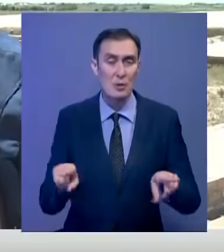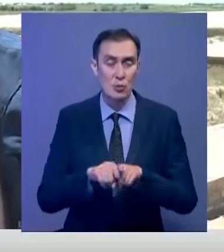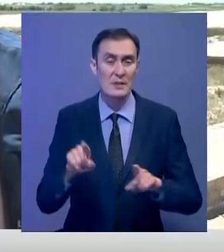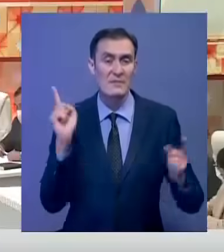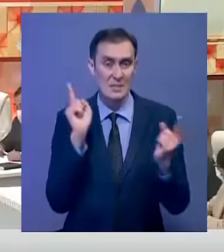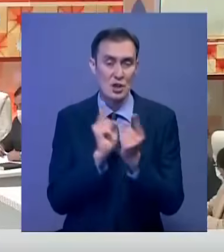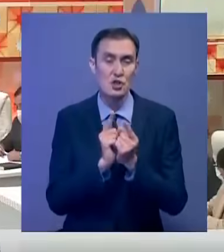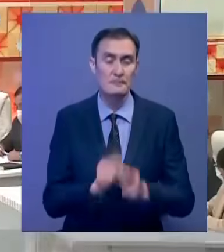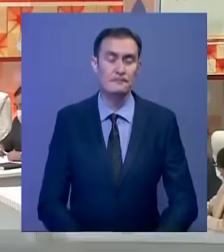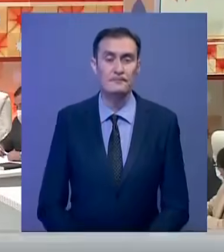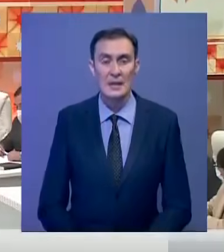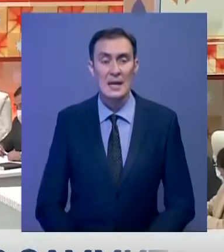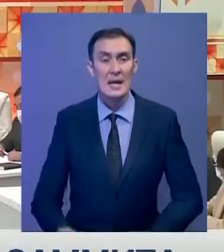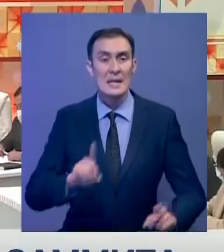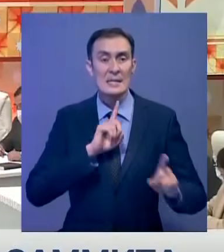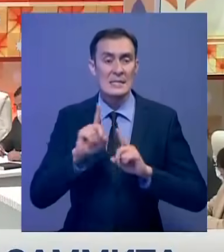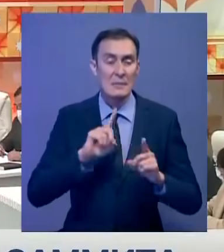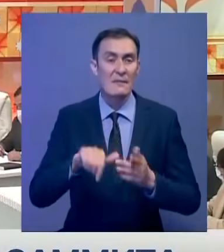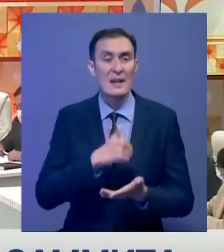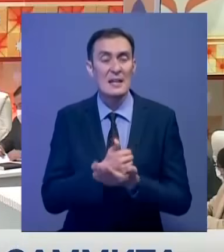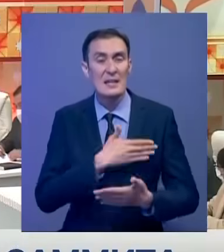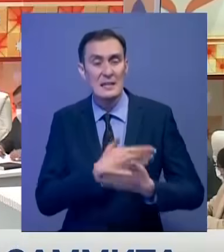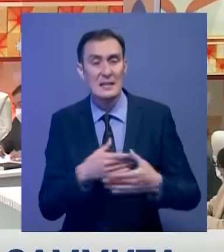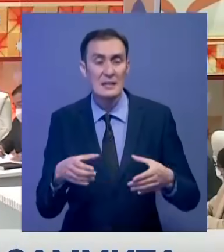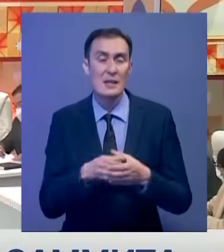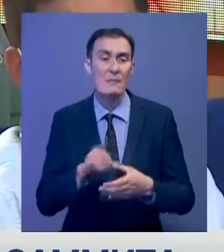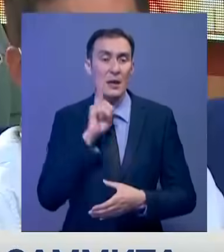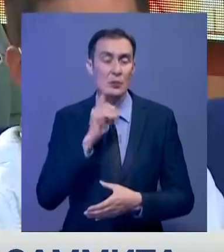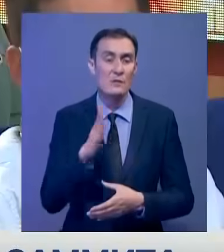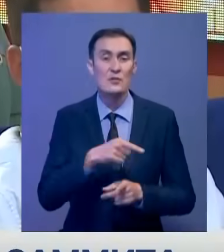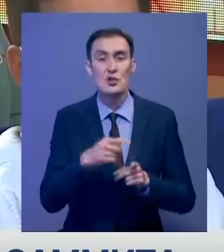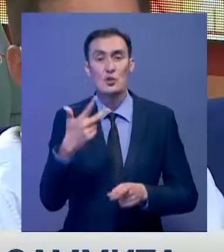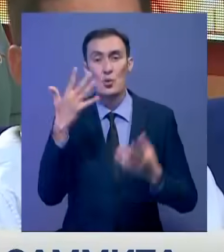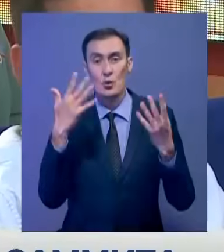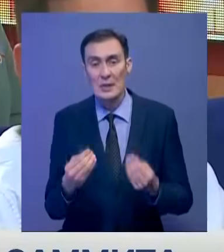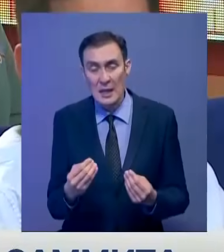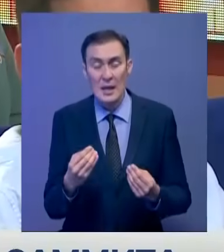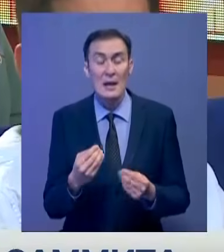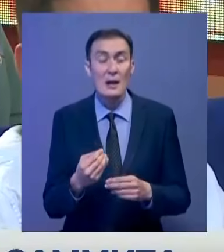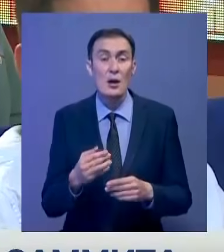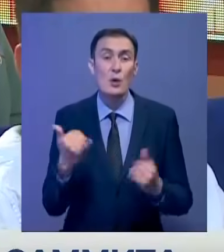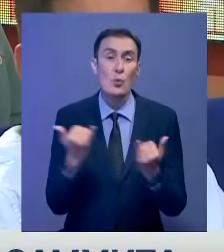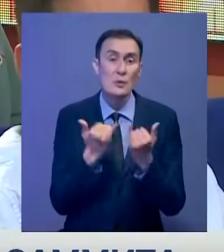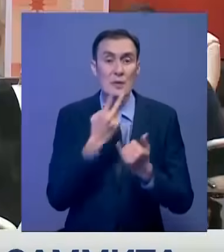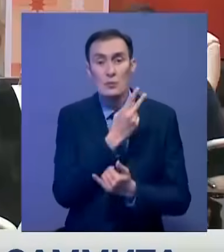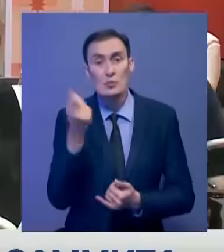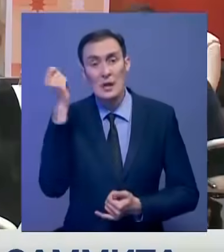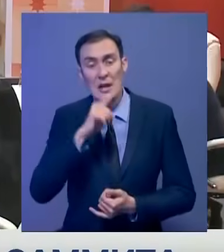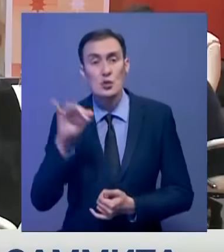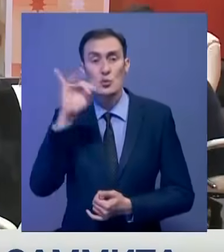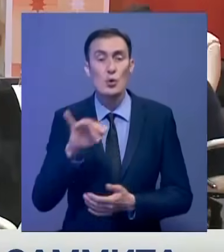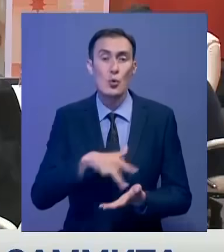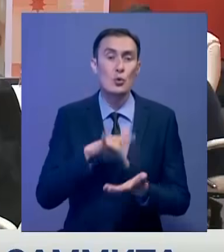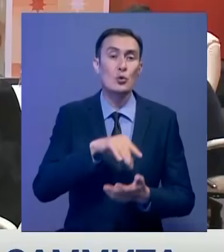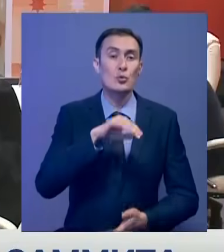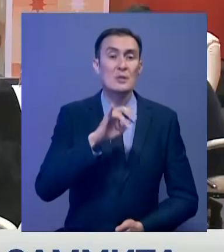подобные встречи. Саммит лидеров и активистов тюркоязычных стран длился 3 дня. В течение этого времени гости ознакомились с историей